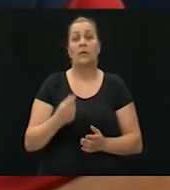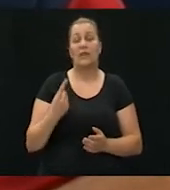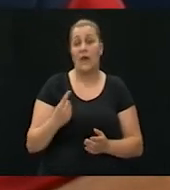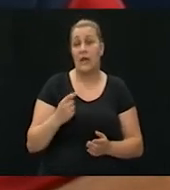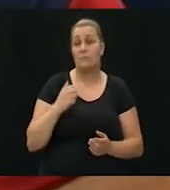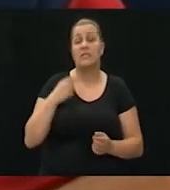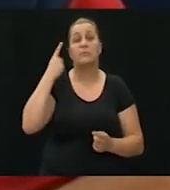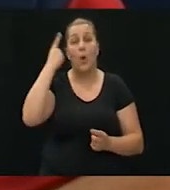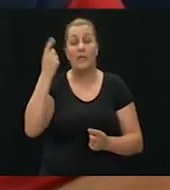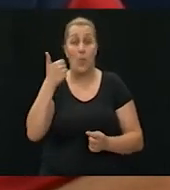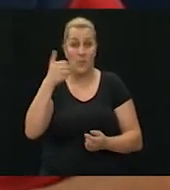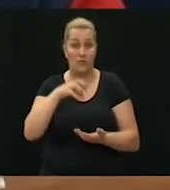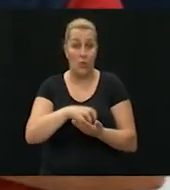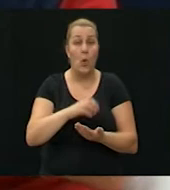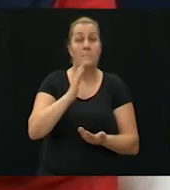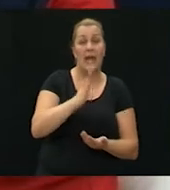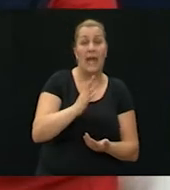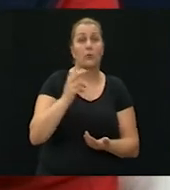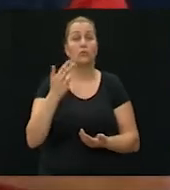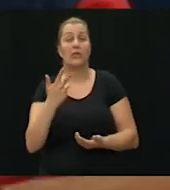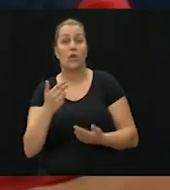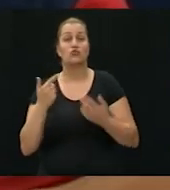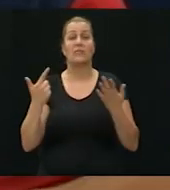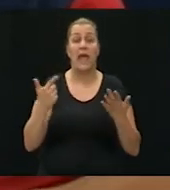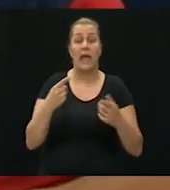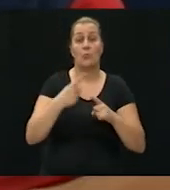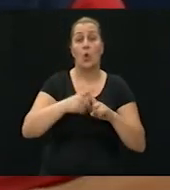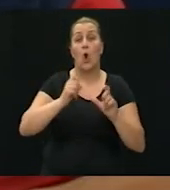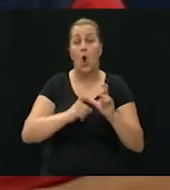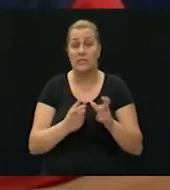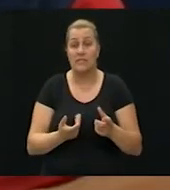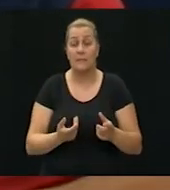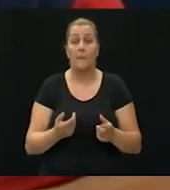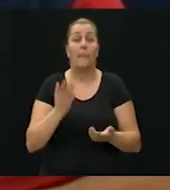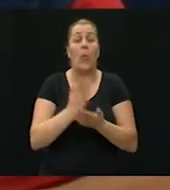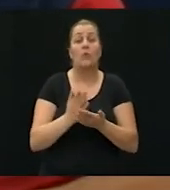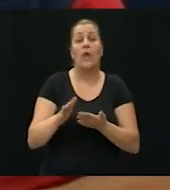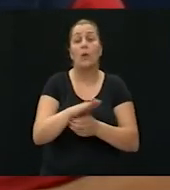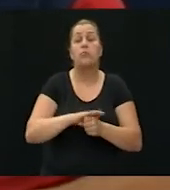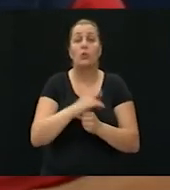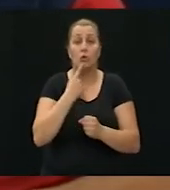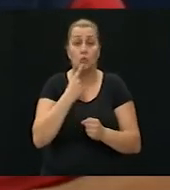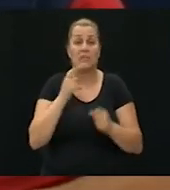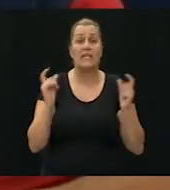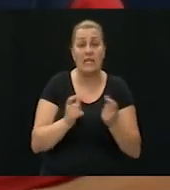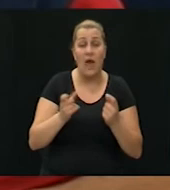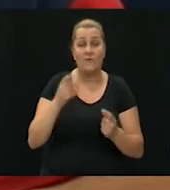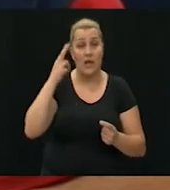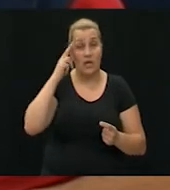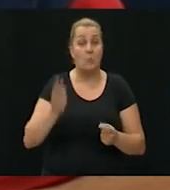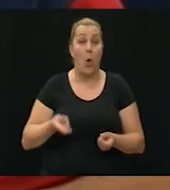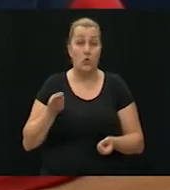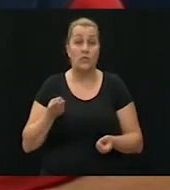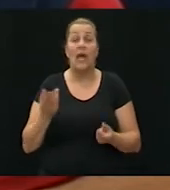teme. Spominjamo prvu brigadu, pa petu, treću, sedmu, Kosovce, uvijek puni usta, ponosa, slave. Gdje je nestalo